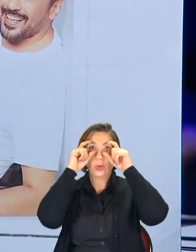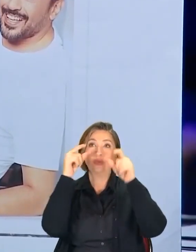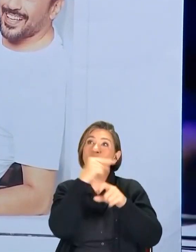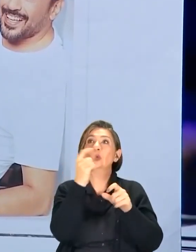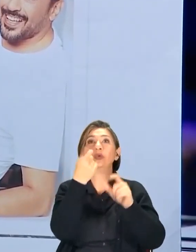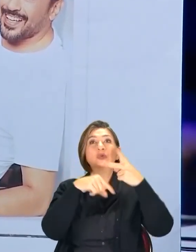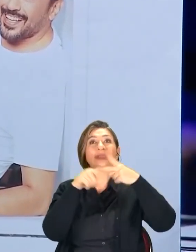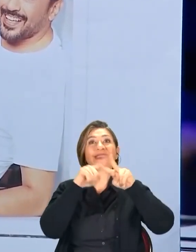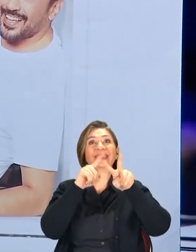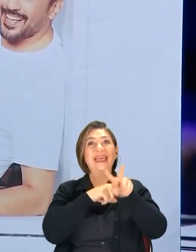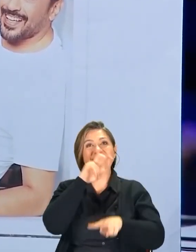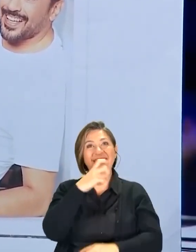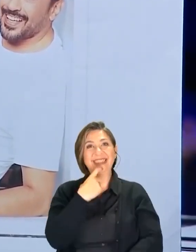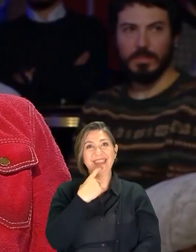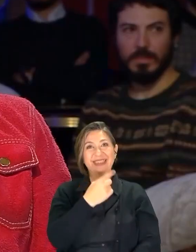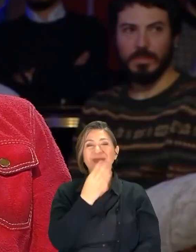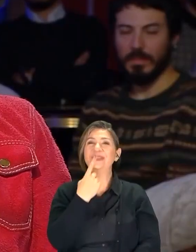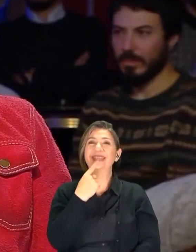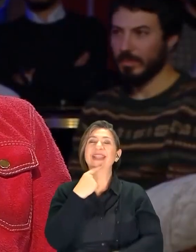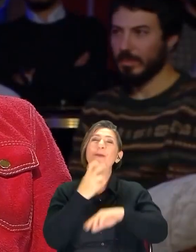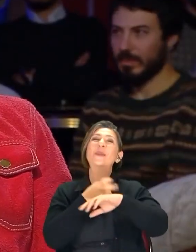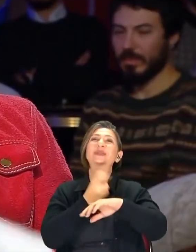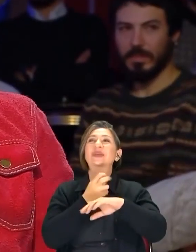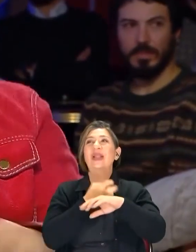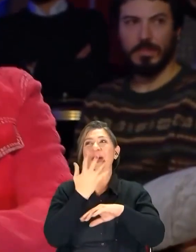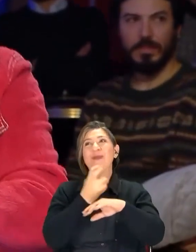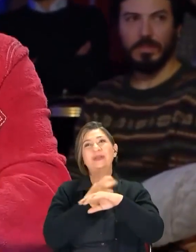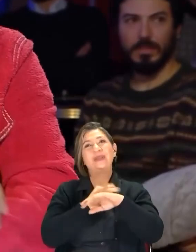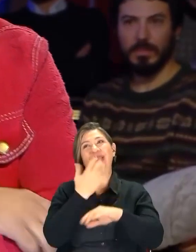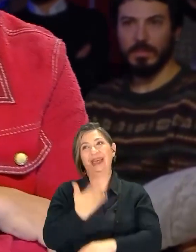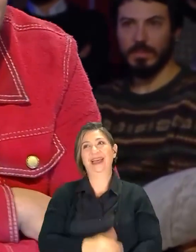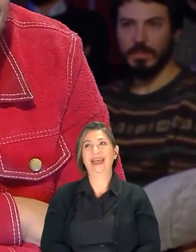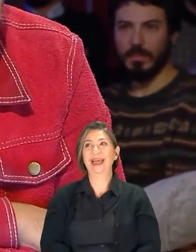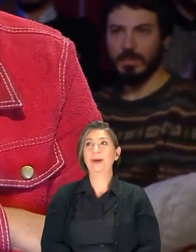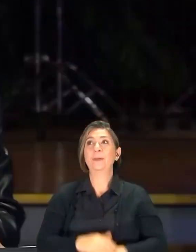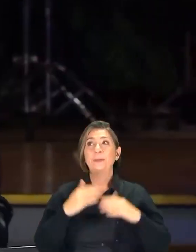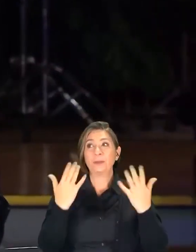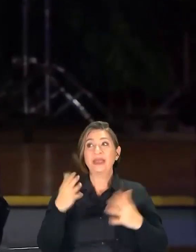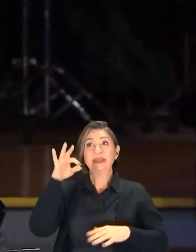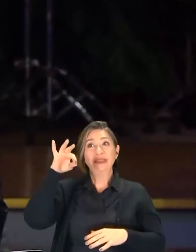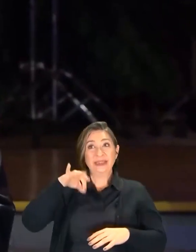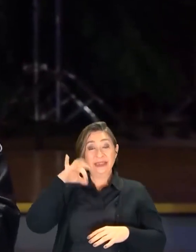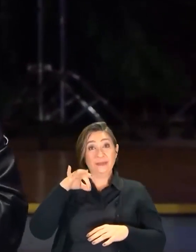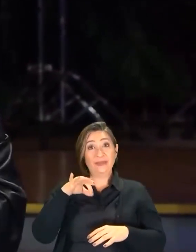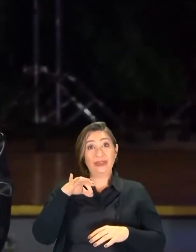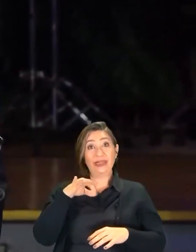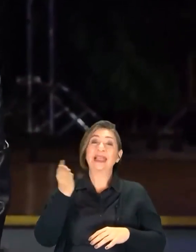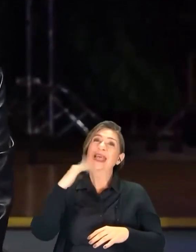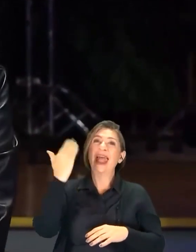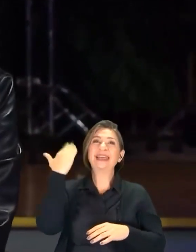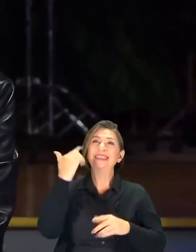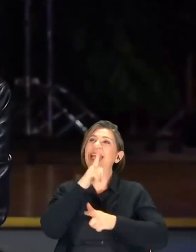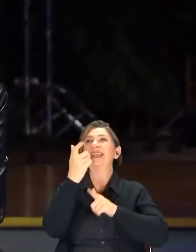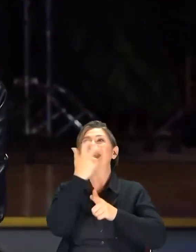da uzay Oo çok şekerler Maşallah maşallah maşallah Peki şimdi gel şu eski